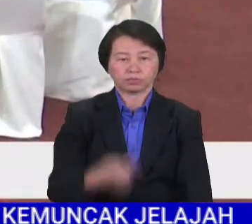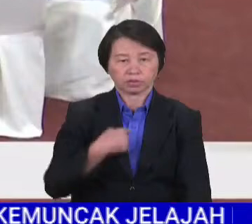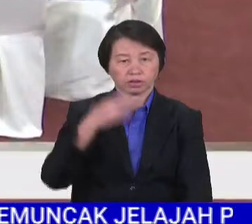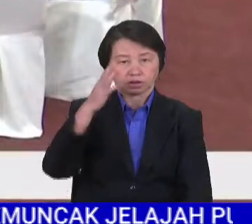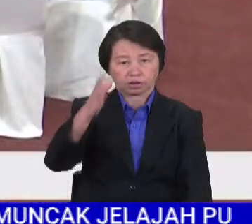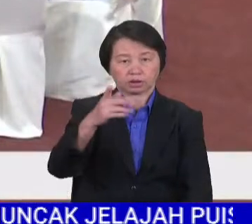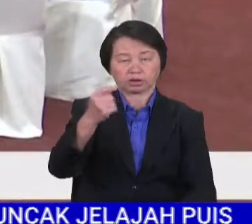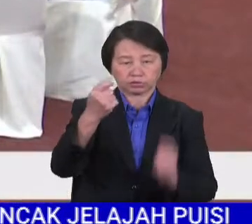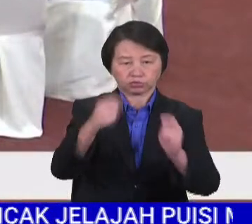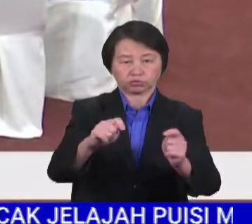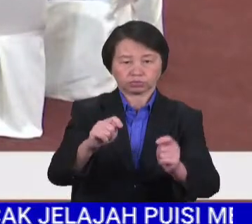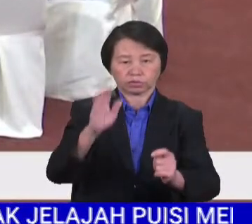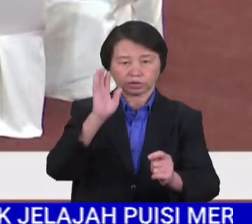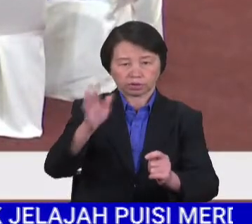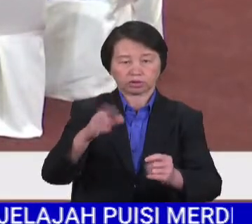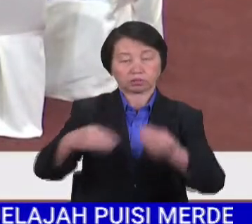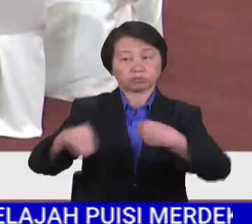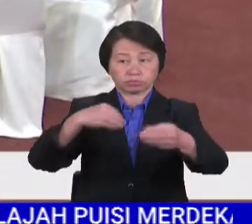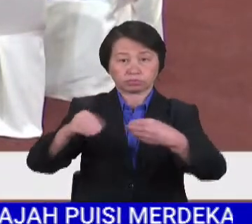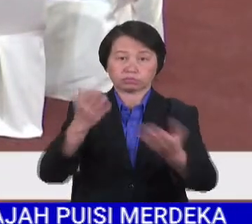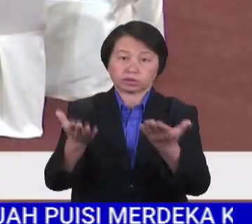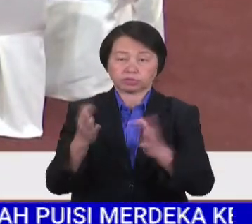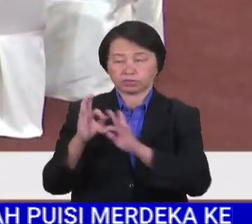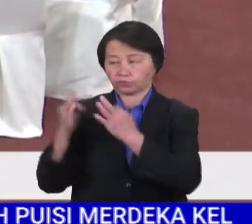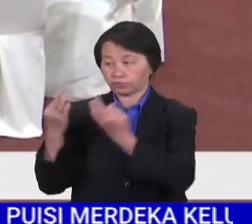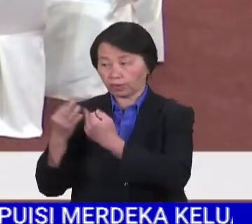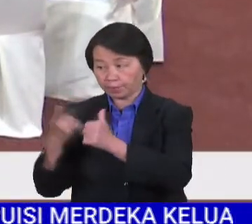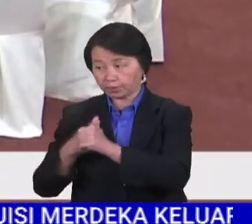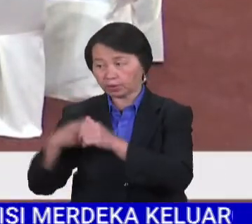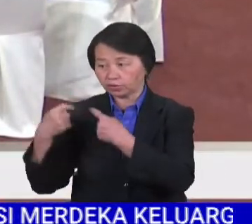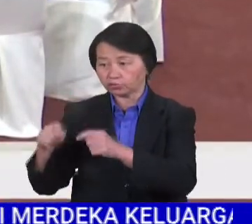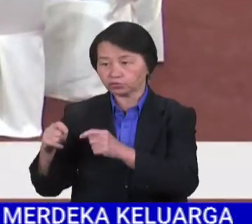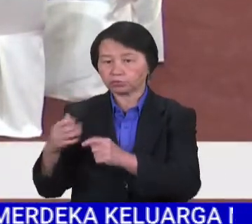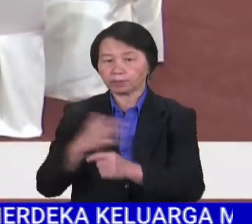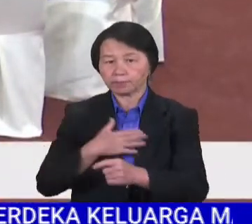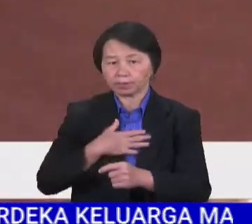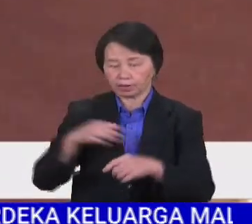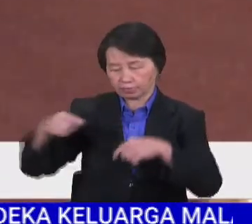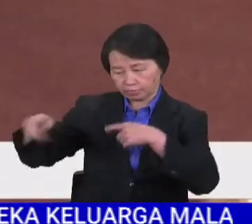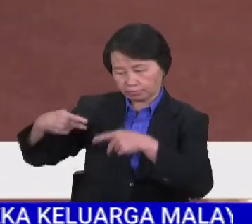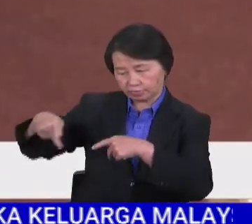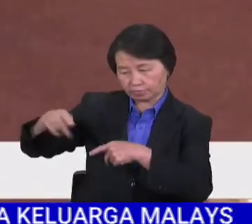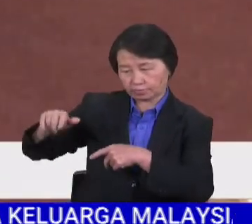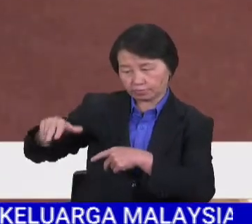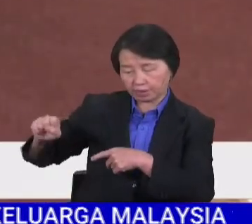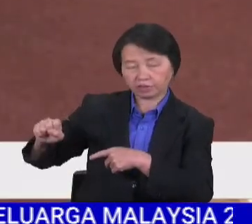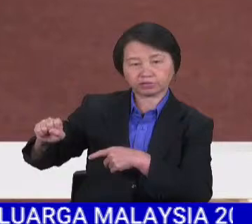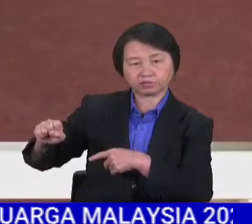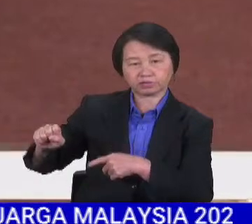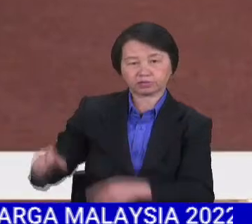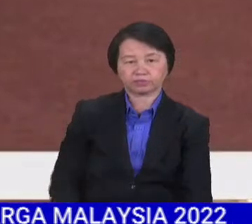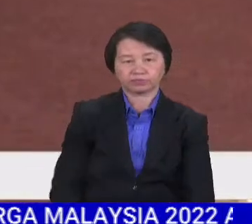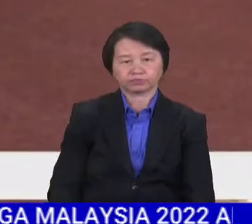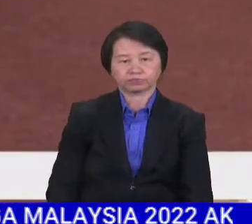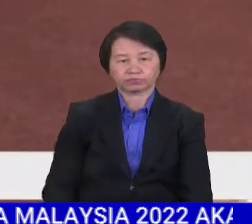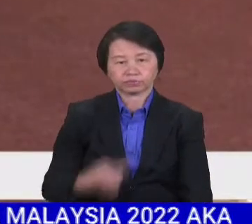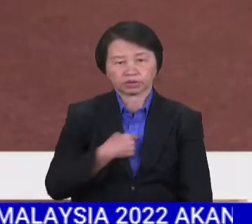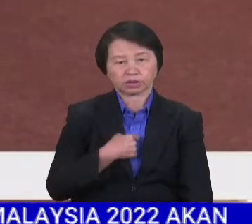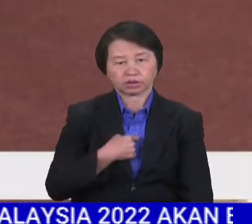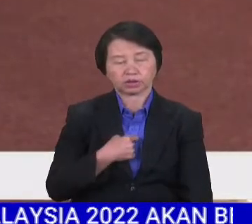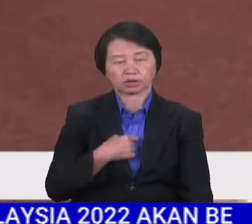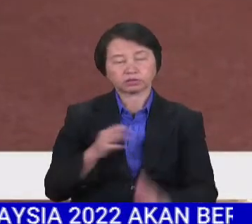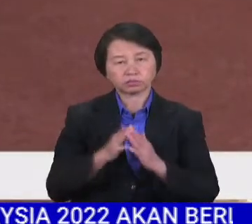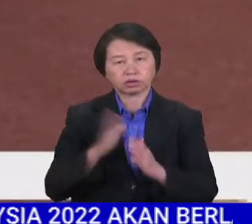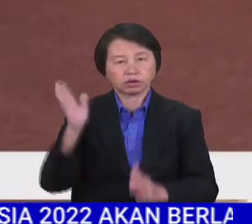Saya akan coba nah dan akan target market Saya mungkin keluarga Hai untuk coba tuh Saya punya face Ayesha disuruh rumah saya tidak pernah